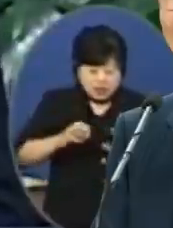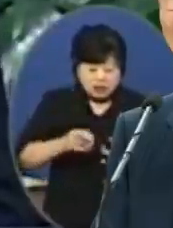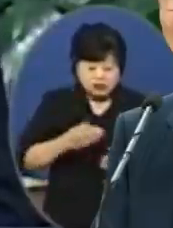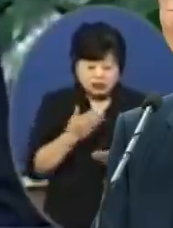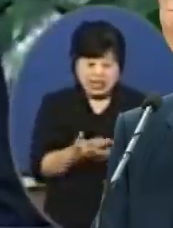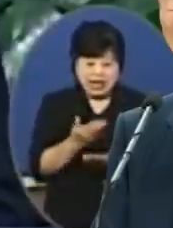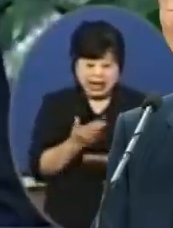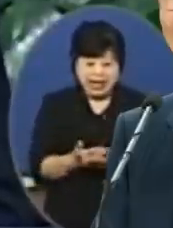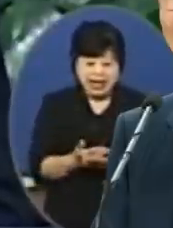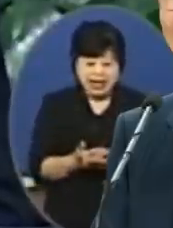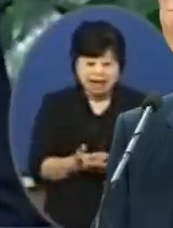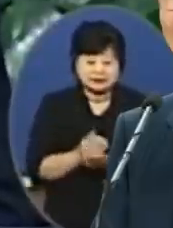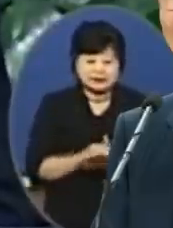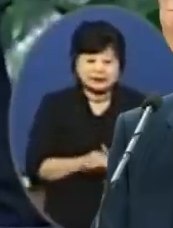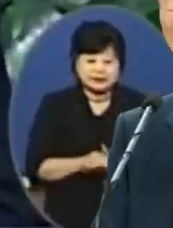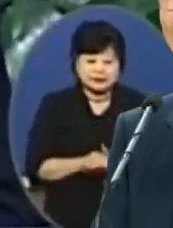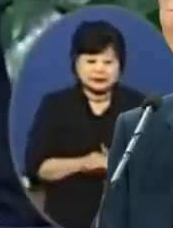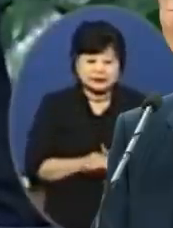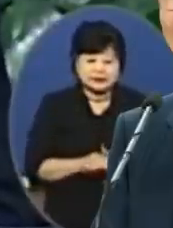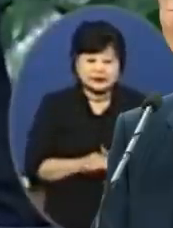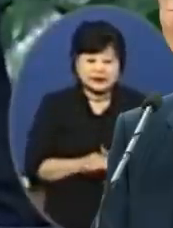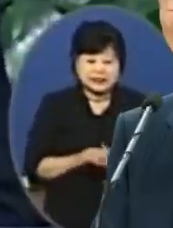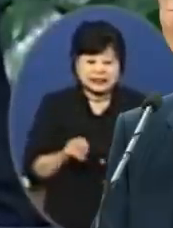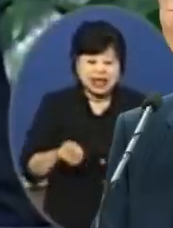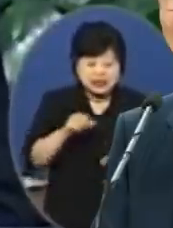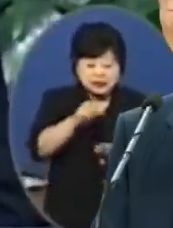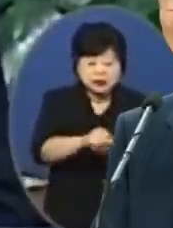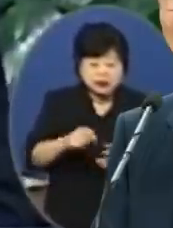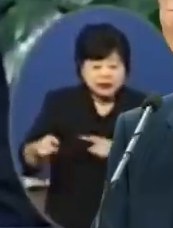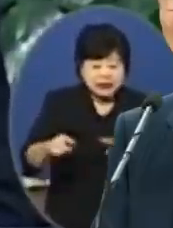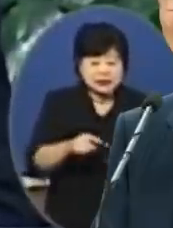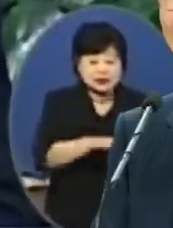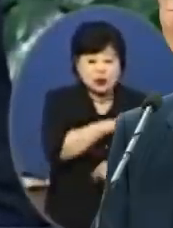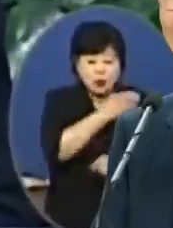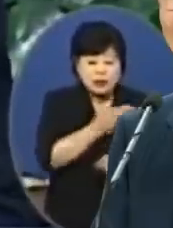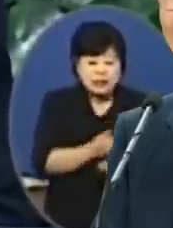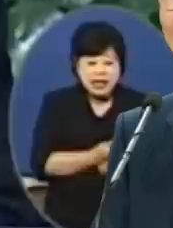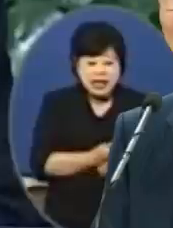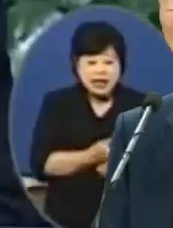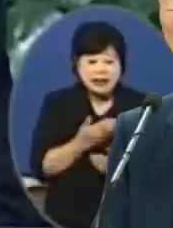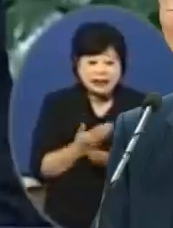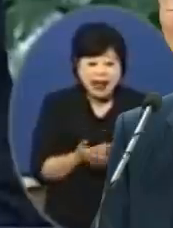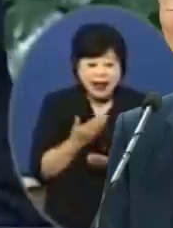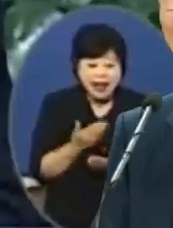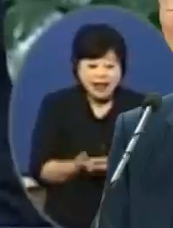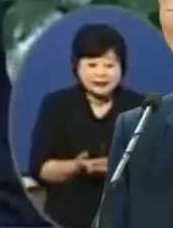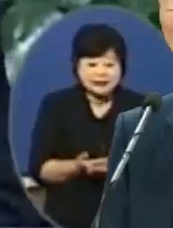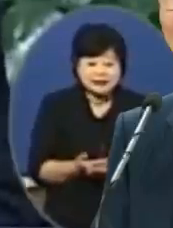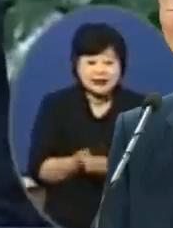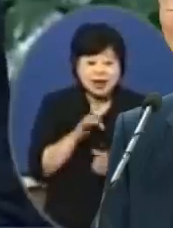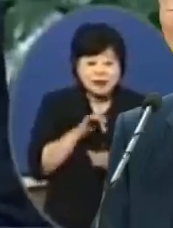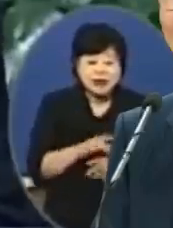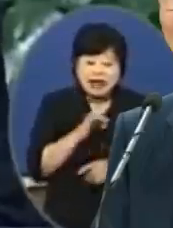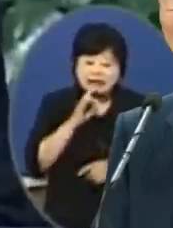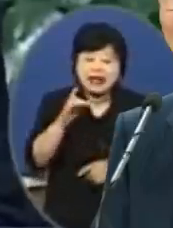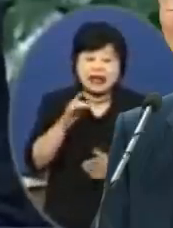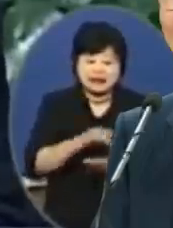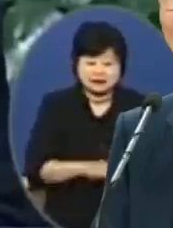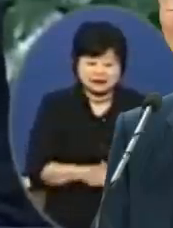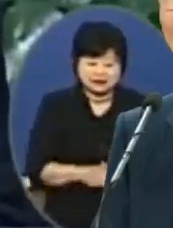내놓아라, 천국 이 지상을 점령하여서 다스리던 정사와 권세를 내놓아라. 마귀는 안